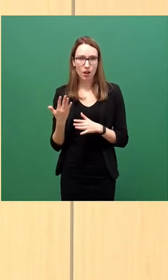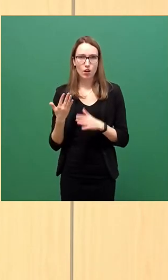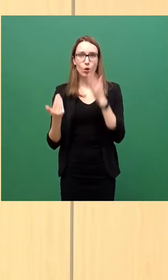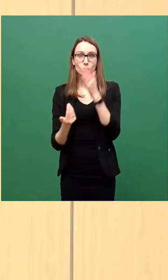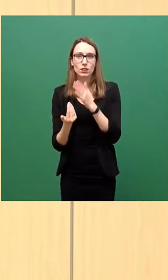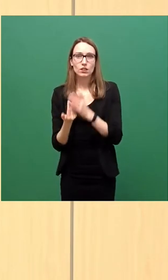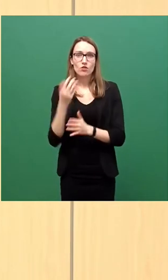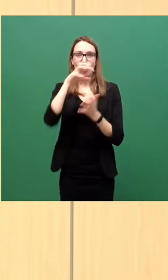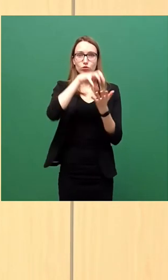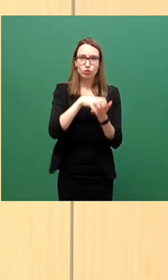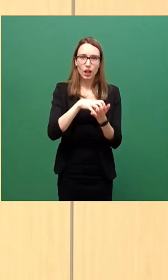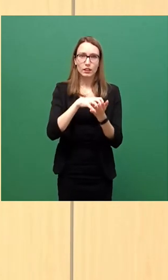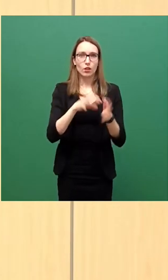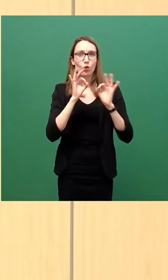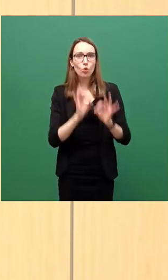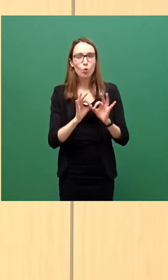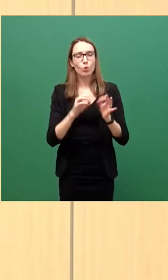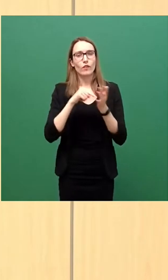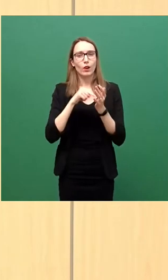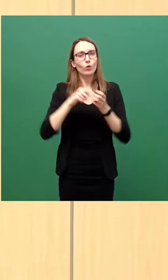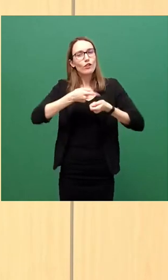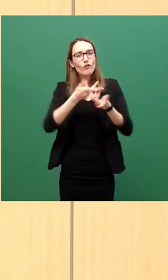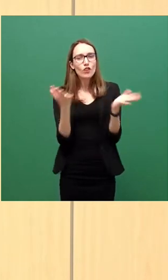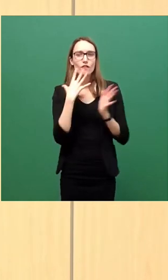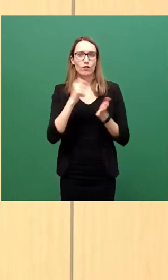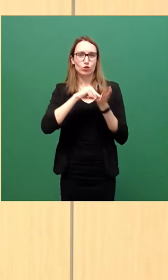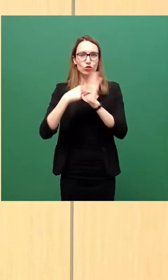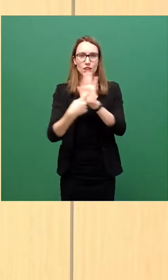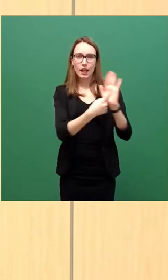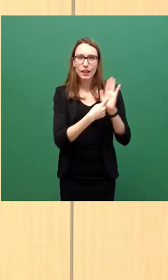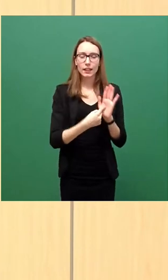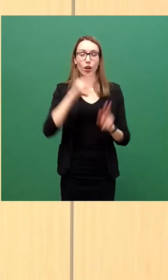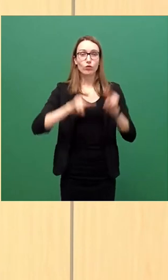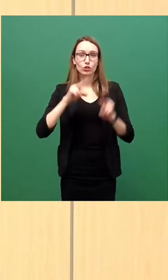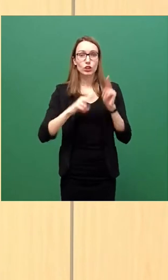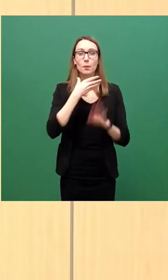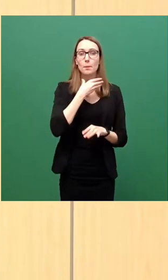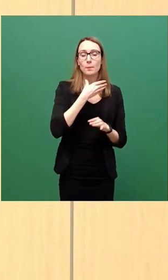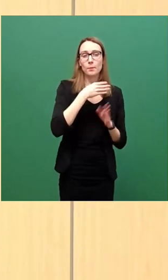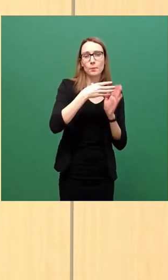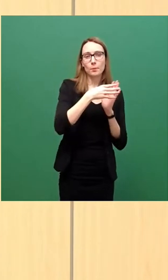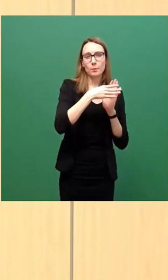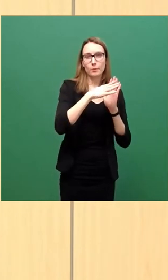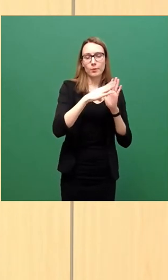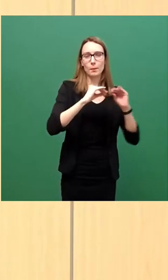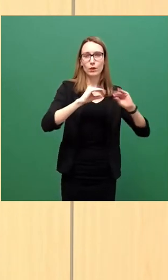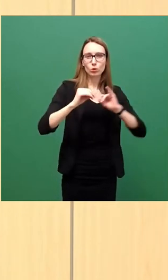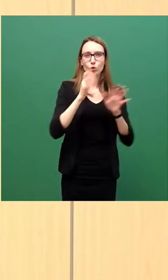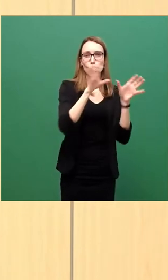dabei ist, soll eben auch die Vielfalt zeigen, soll zeigen, wie verschiedene Nutzungsgruppen darauf anspringen, auf dieses Angebot, was wir unterbreiten